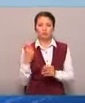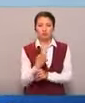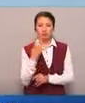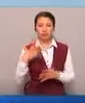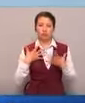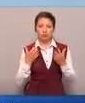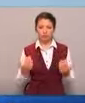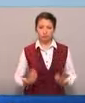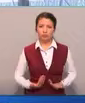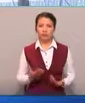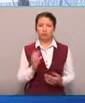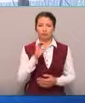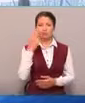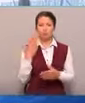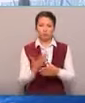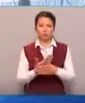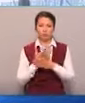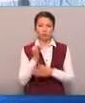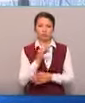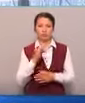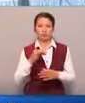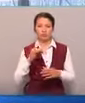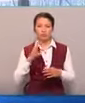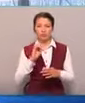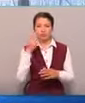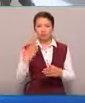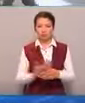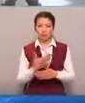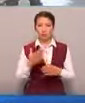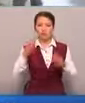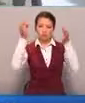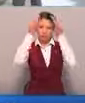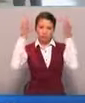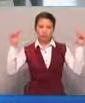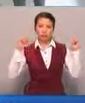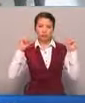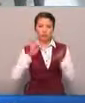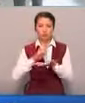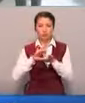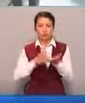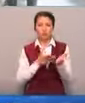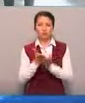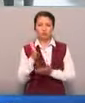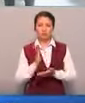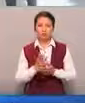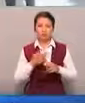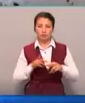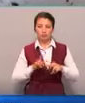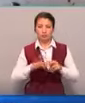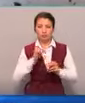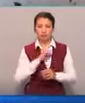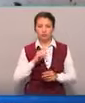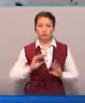денсаулық сақтау, әлеуметтік көмек және әлеуметтік қамсыздандыру, мәдениет, спорт, туризм саласы тұр. Ал өңір экономикасының кенжелеген